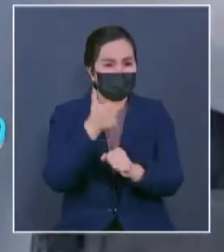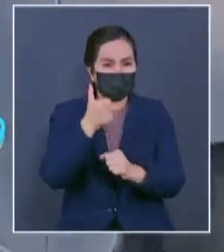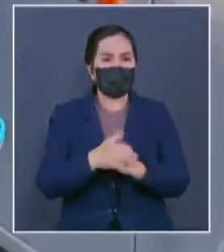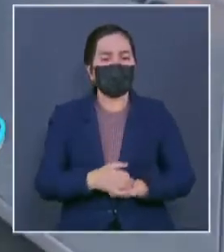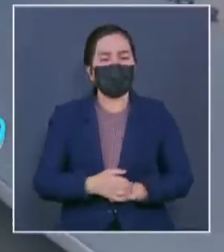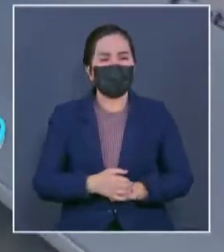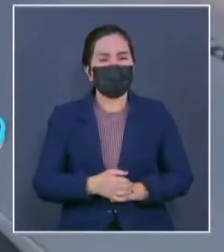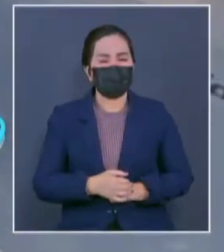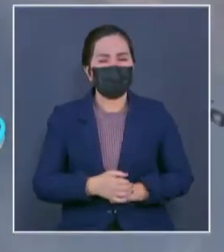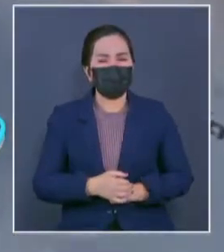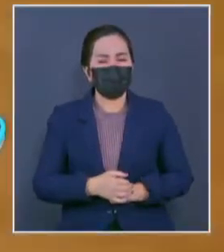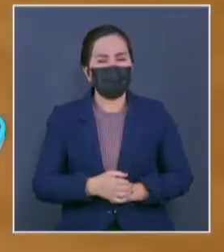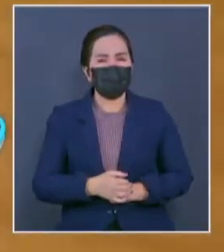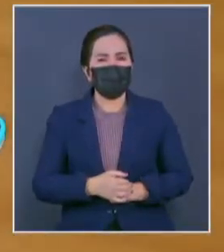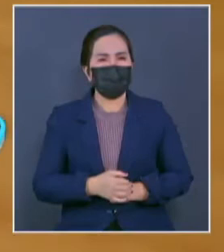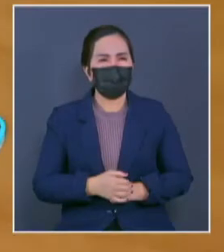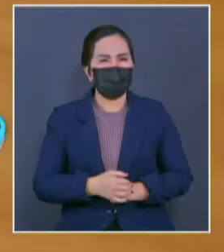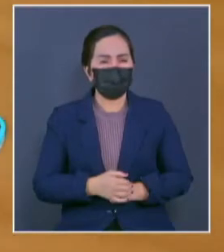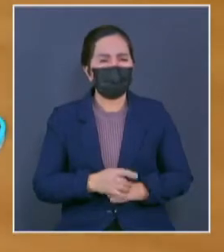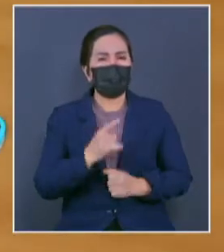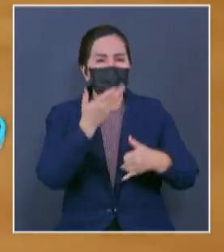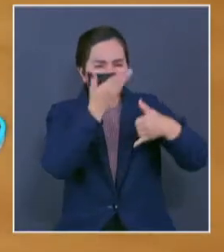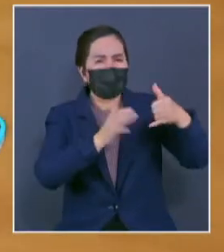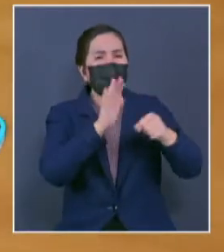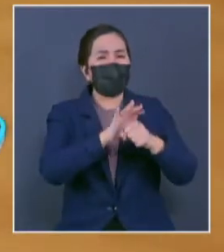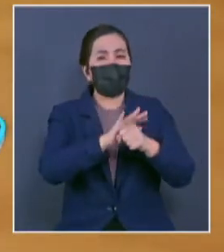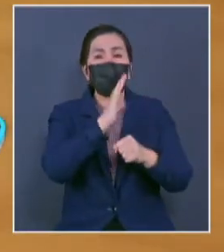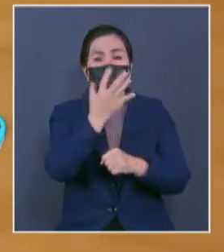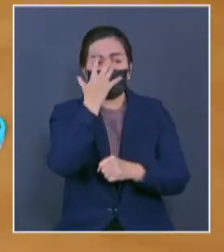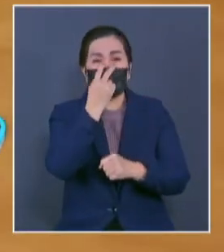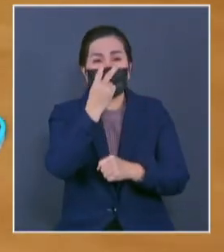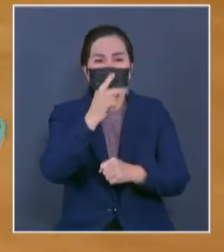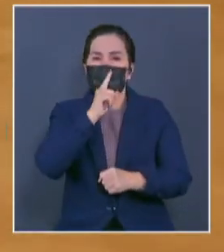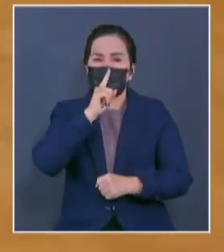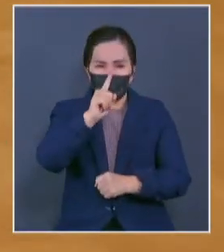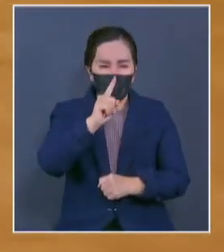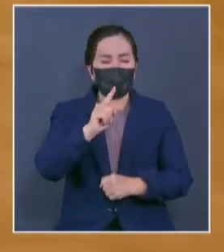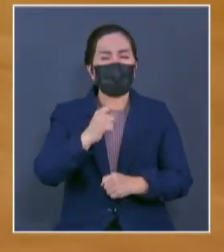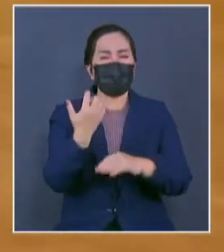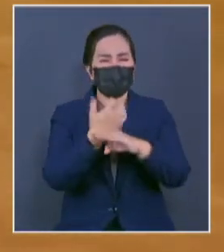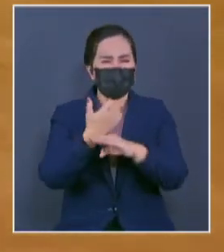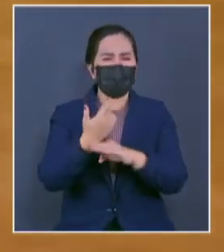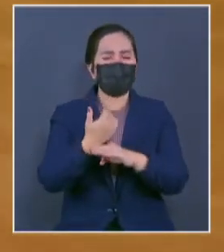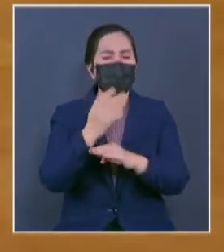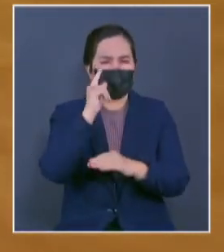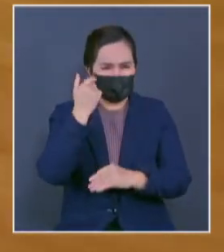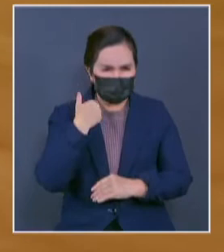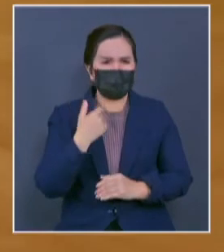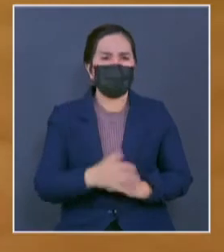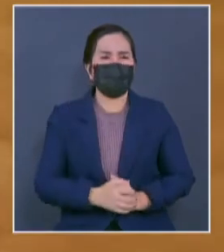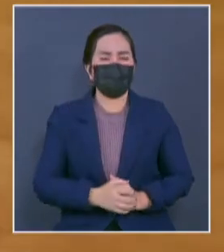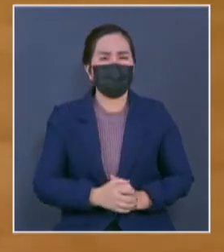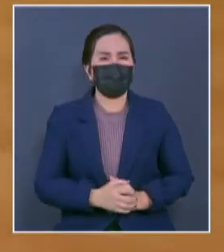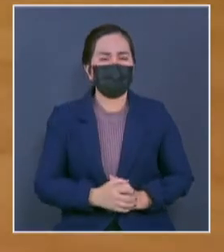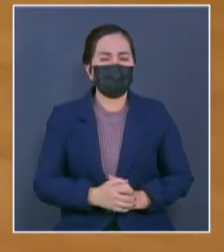สันฐานพอนะครับถ้าเห็นหน้าปุ๊บเนี่ยเดี๋ยวช่องเราจะโดนฟ้องดำเนินคดี ค่ะเอาคล้ายๆแบบนี้ไปก่อนนะ ค่ะครับจ